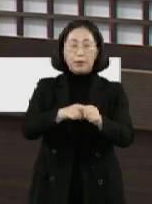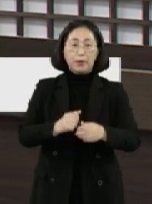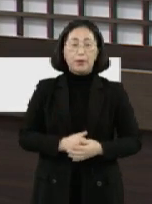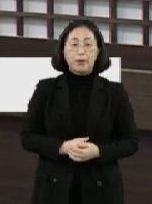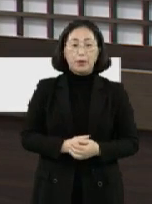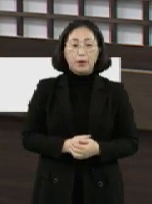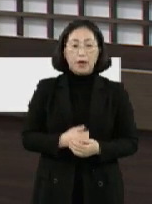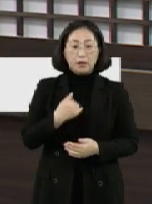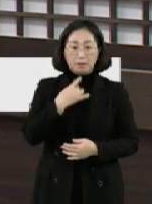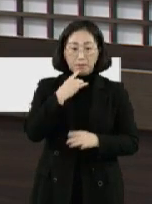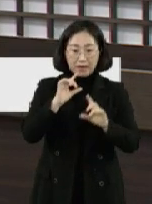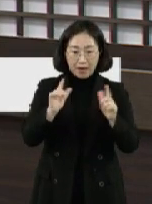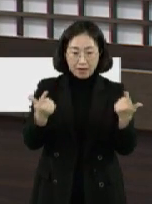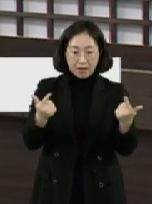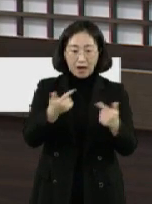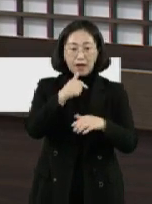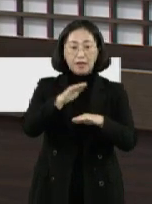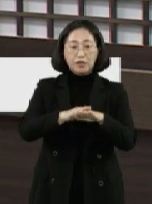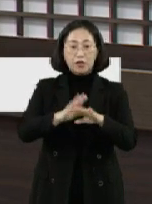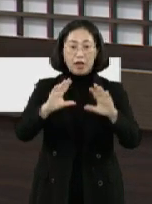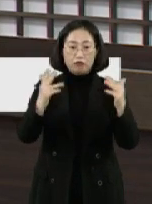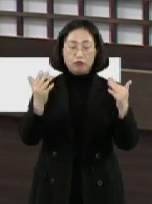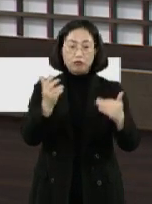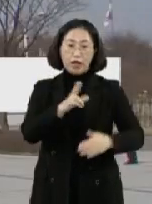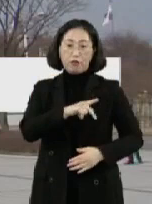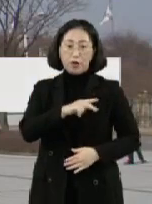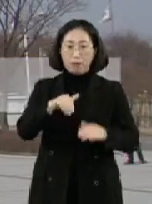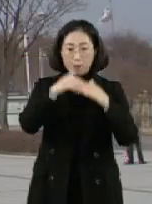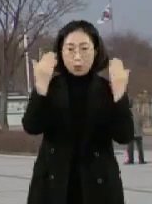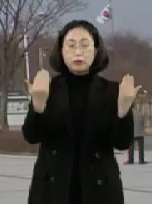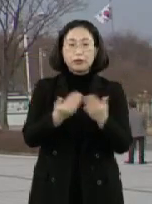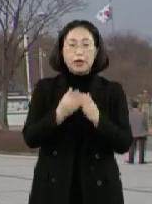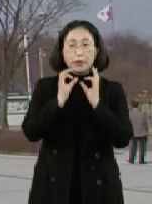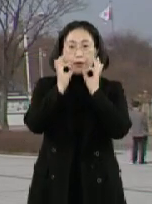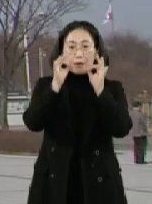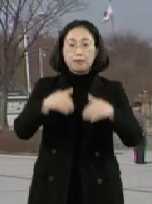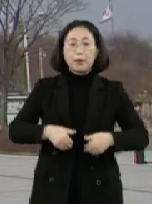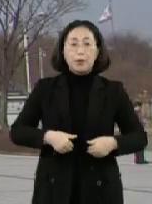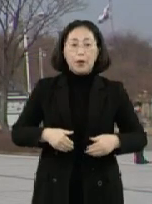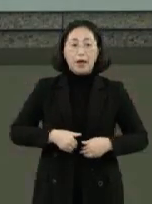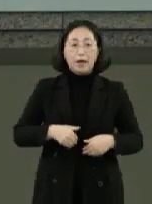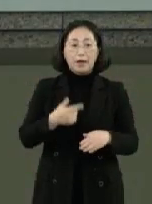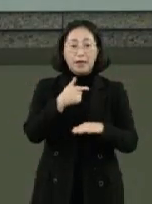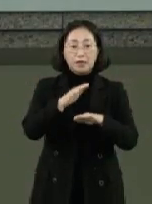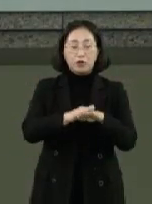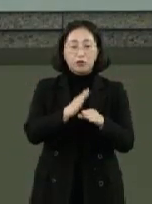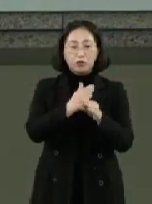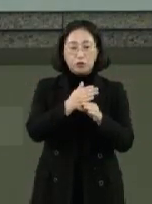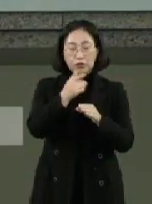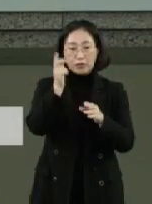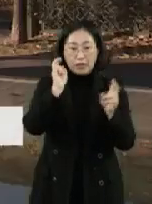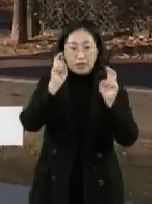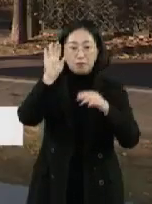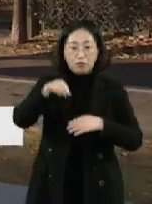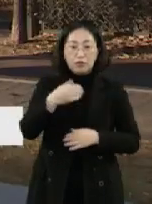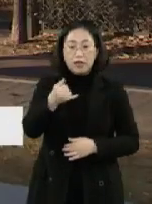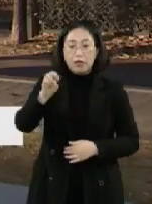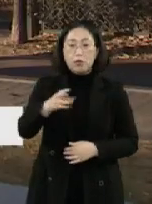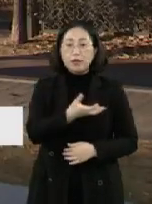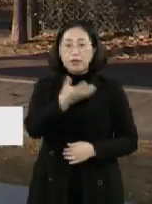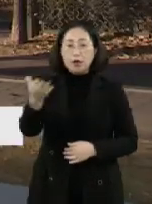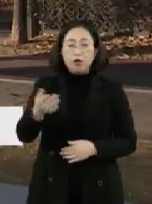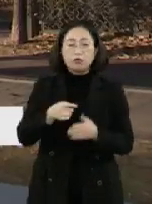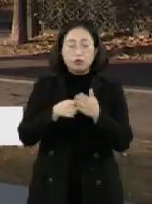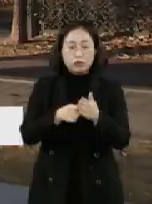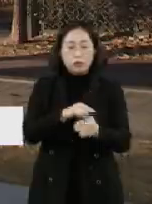그래서 저뿐만이 아니라 우리 대전의 국회의원 모두가. 특히 대전은 중기부 세종 이전 추진으로 가뜩이나